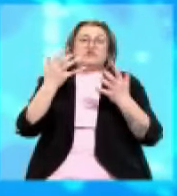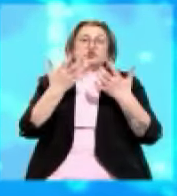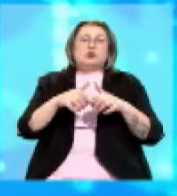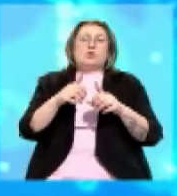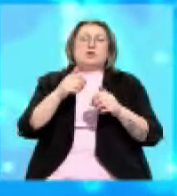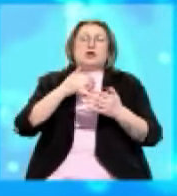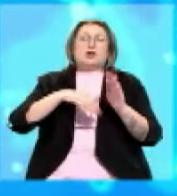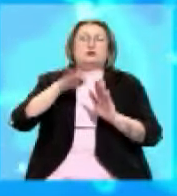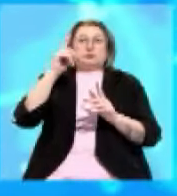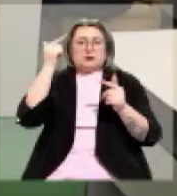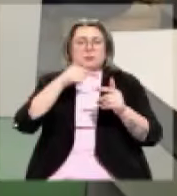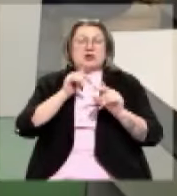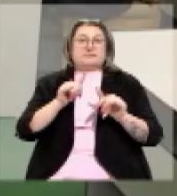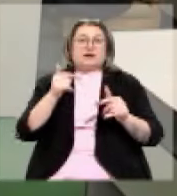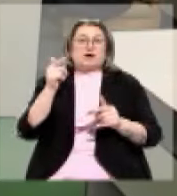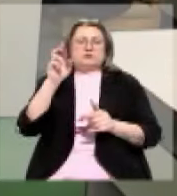пікір білдірді.